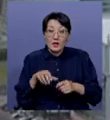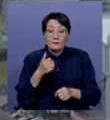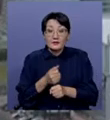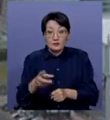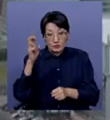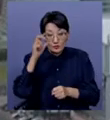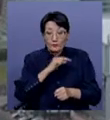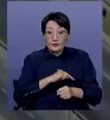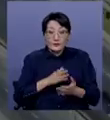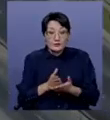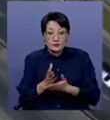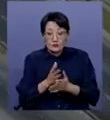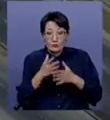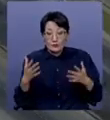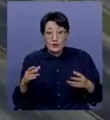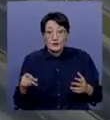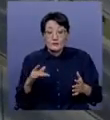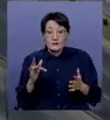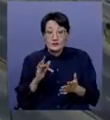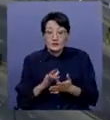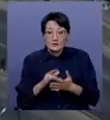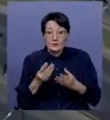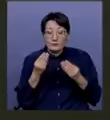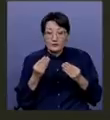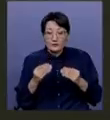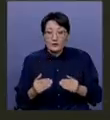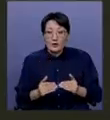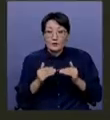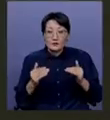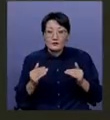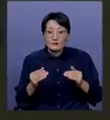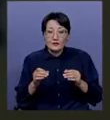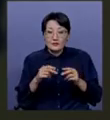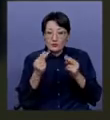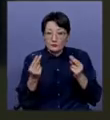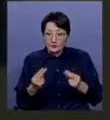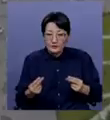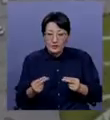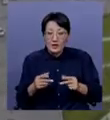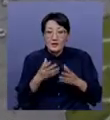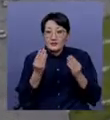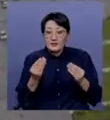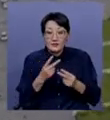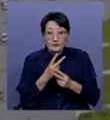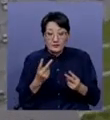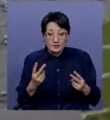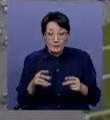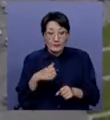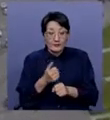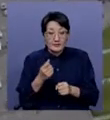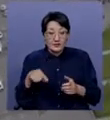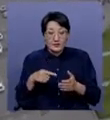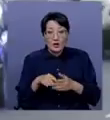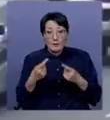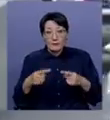сіңірген еңбегі өлшеусіз. Ел астанасының ажарлы, мәртебелі болуы үшін сәулетіне, сәніне мән берді. Бүгінде бас қала